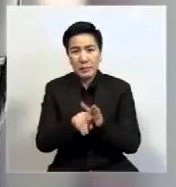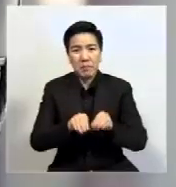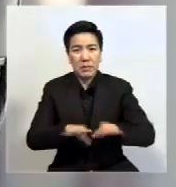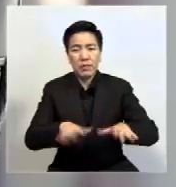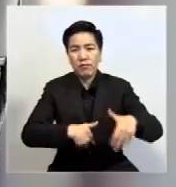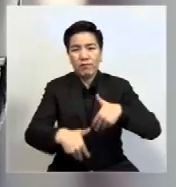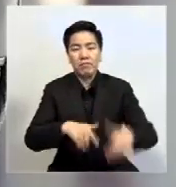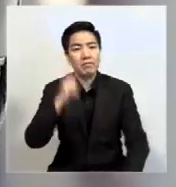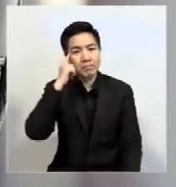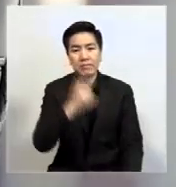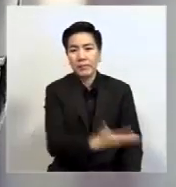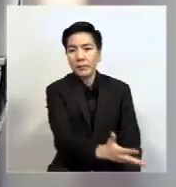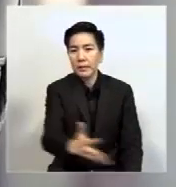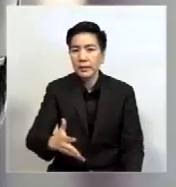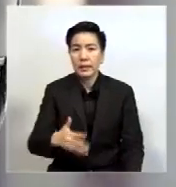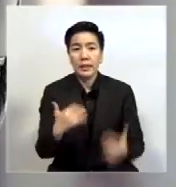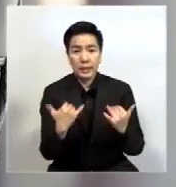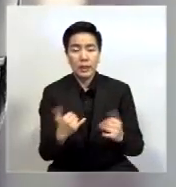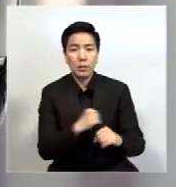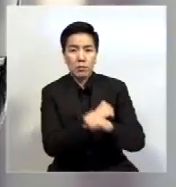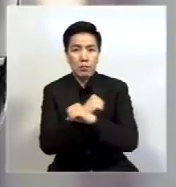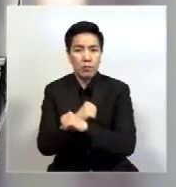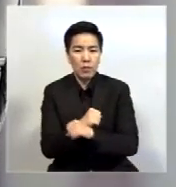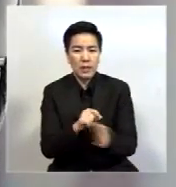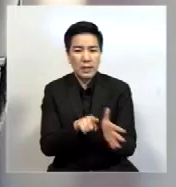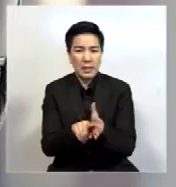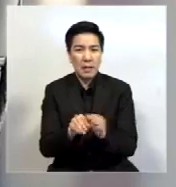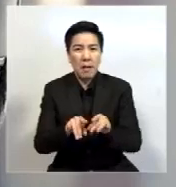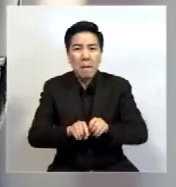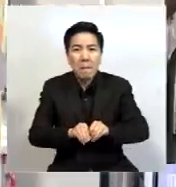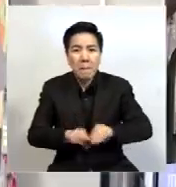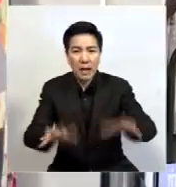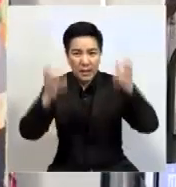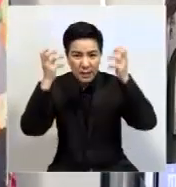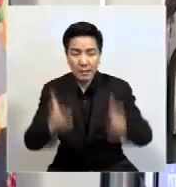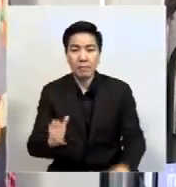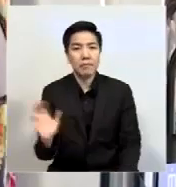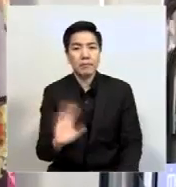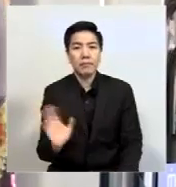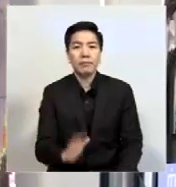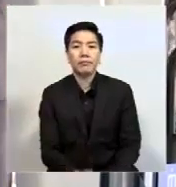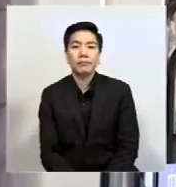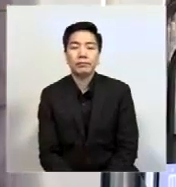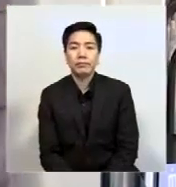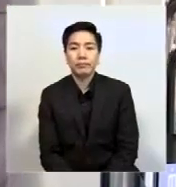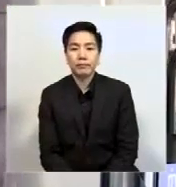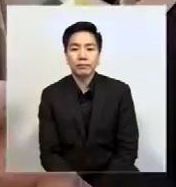ายในพื้นที่และขณะนี้ก็เป็นช่วงป้องกันเพื่อไม่ให้เชื้อเกิดการระบาดมากยิ่งขึ้นค่ะ